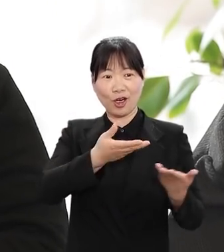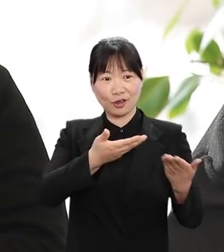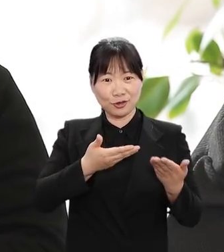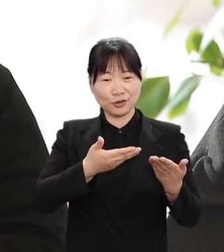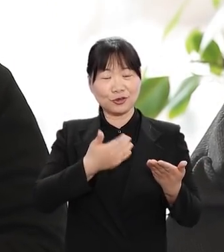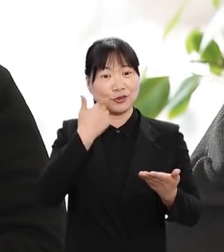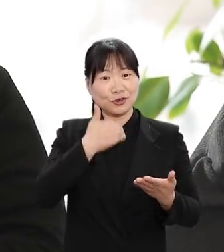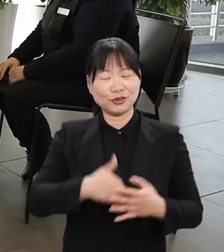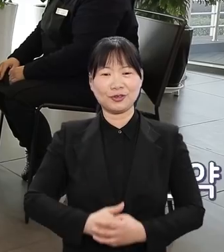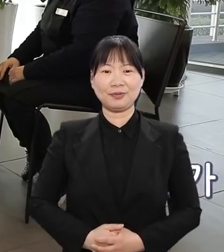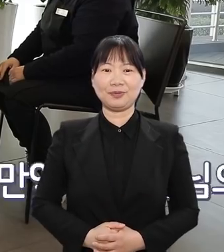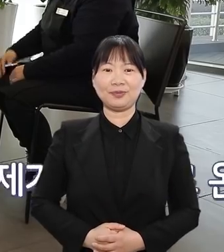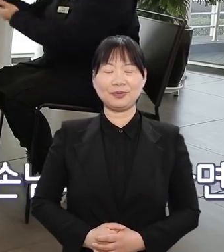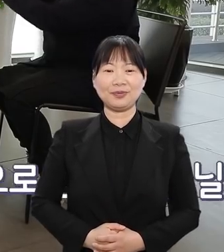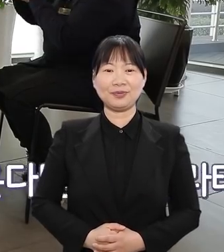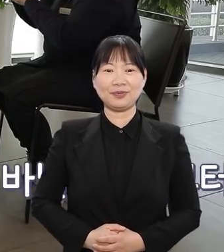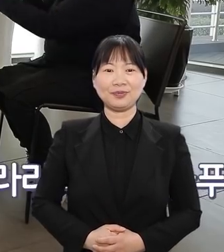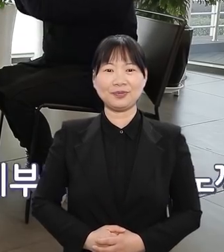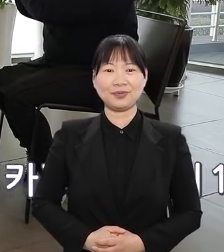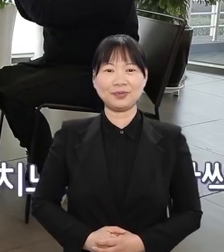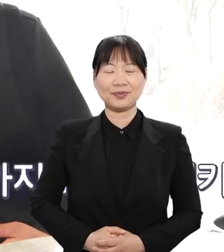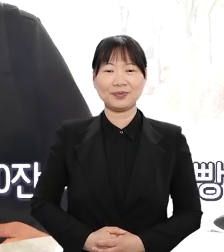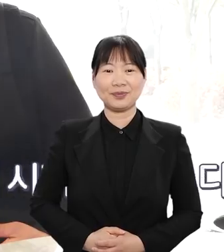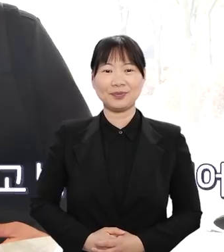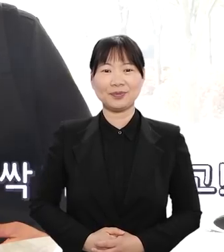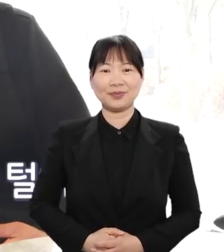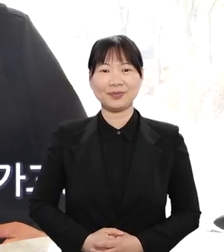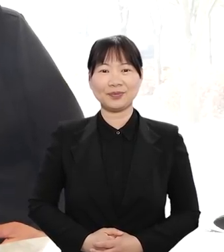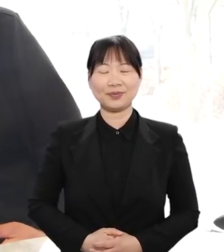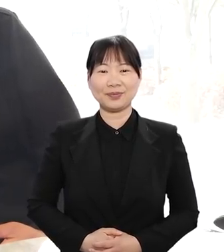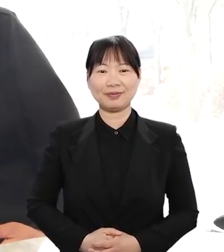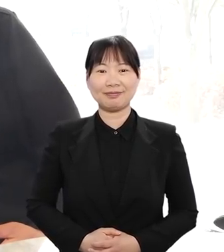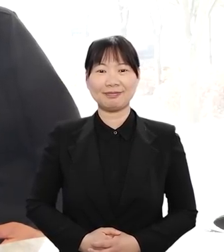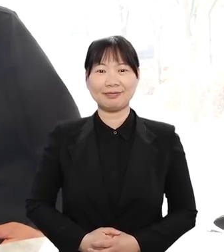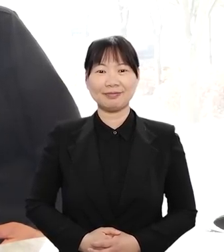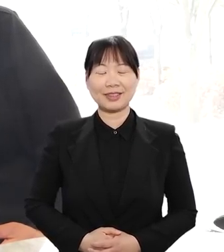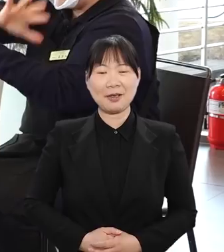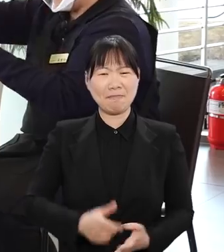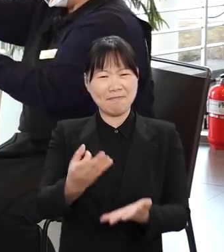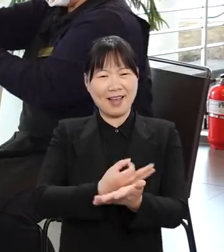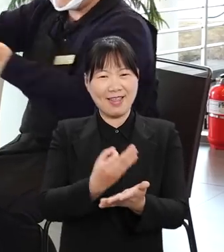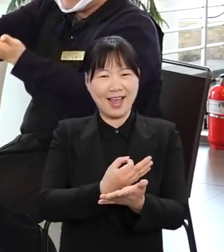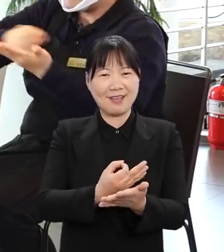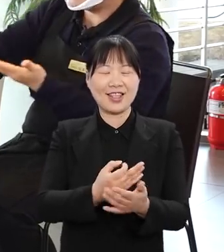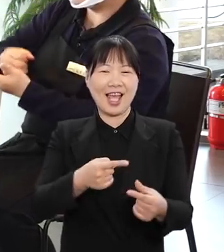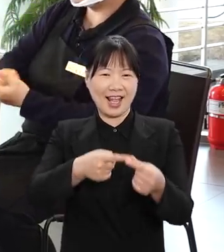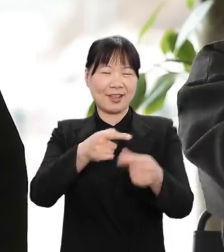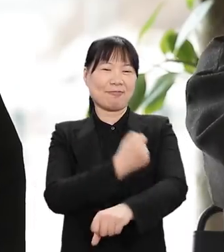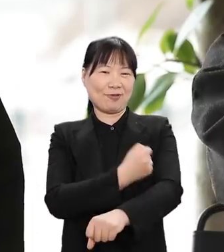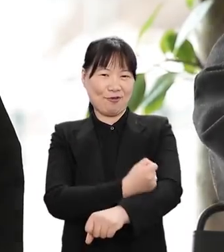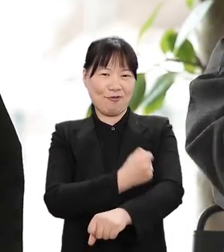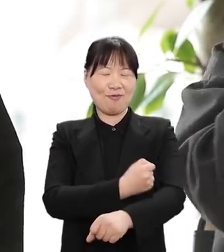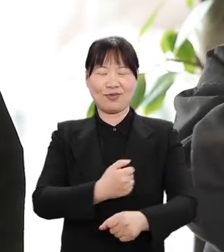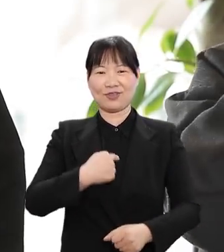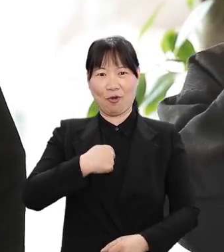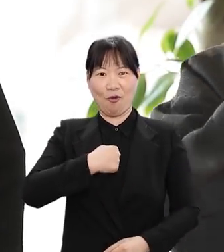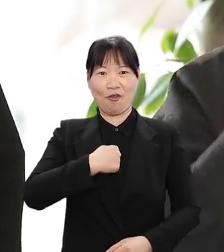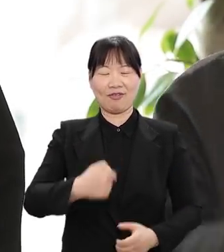저를 골라주실 분이 계신가요? 손님으로 왔다 하면은 바닐라 프라푸치노 12잔 시키고 빵 다 털어가고 매출에 1등 공신.